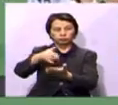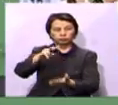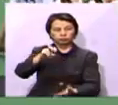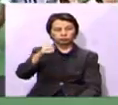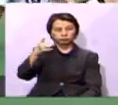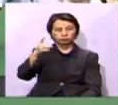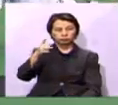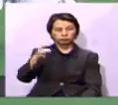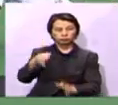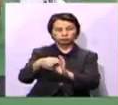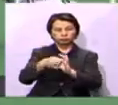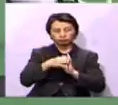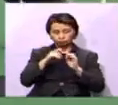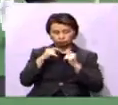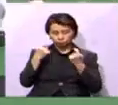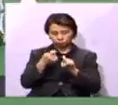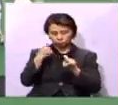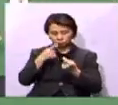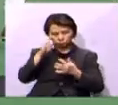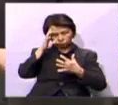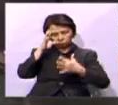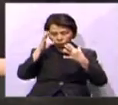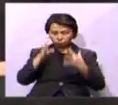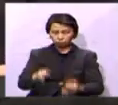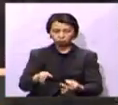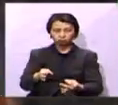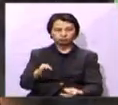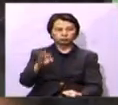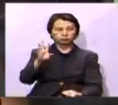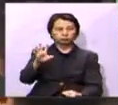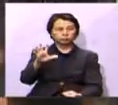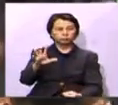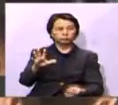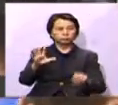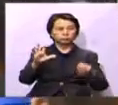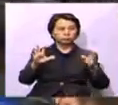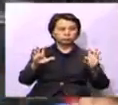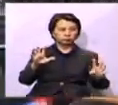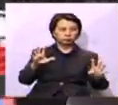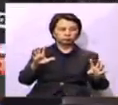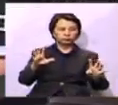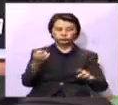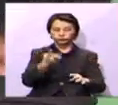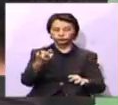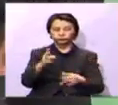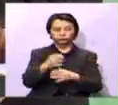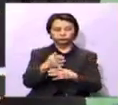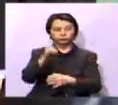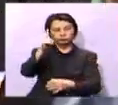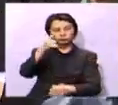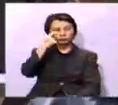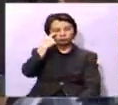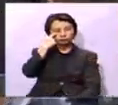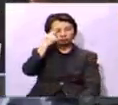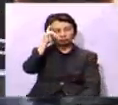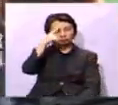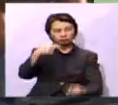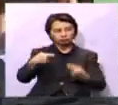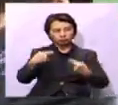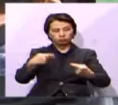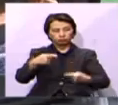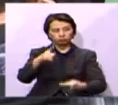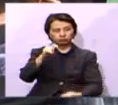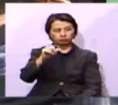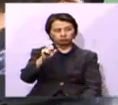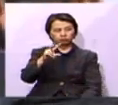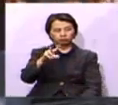2018 terus menjadi milik pasukannya untuk keputusan muktamad KLHC 5, THT 4. Kedua-dua pasukan bagaimanapun berkongsi satu mata bagi saingan TMB